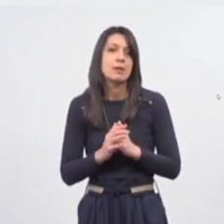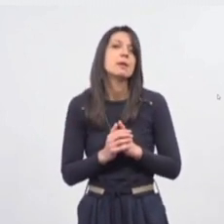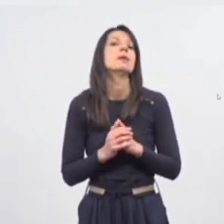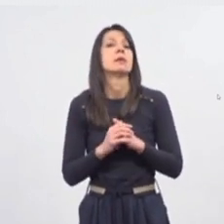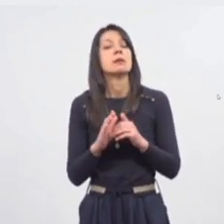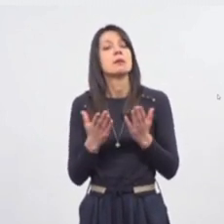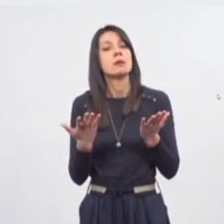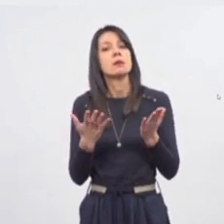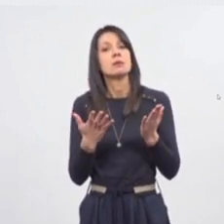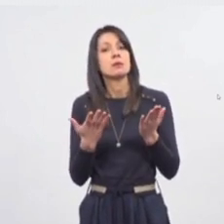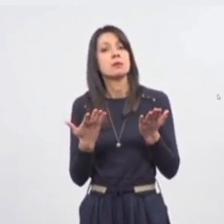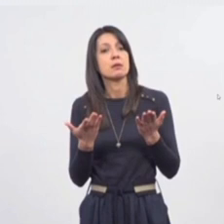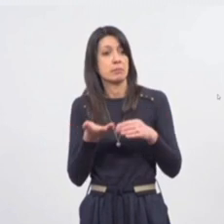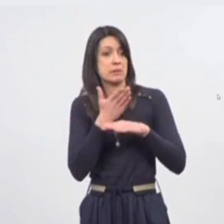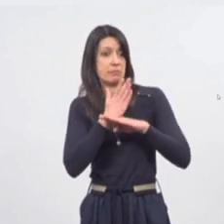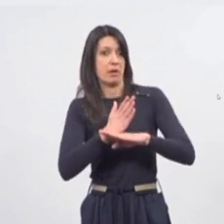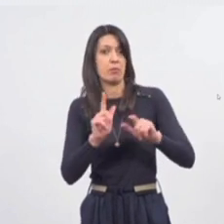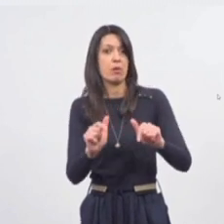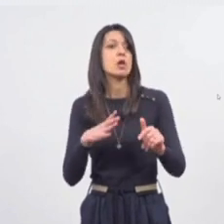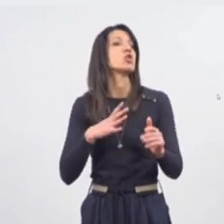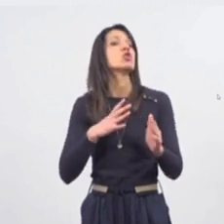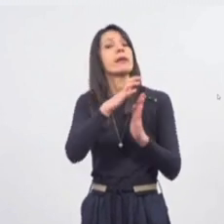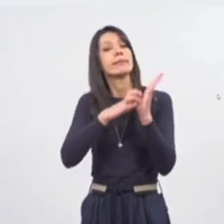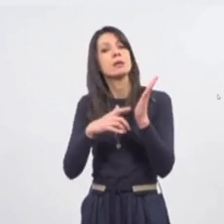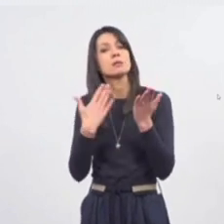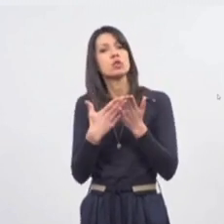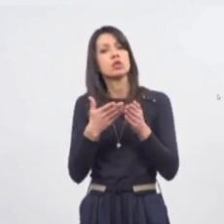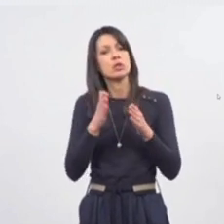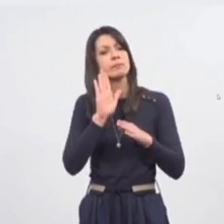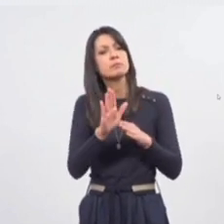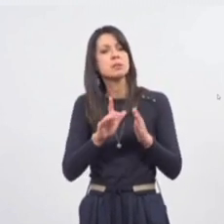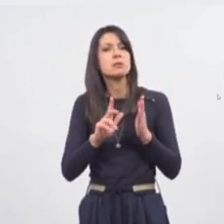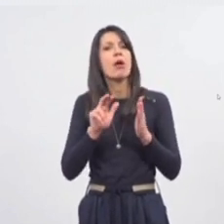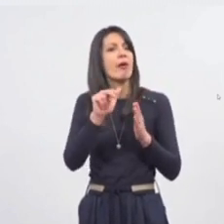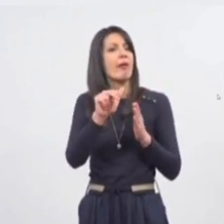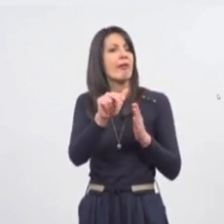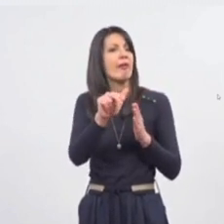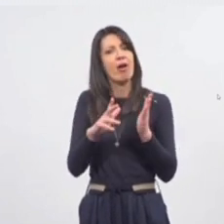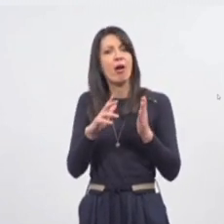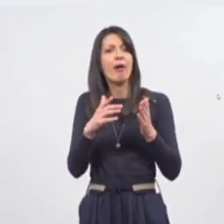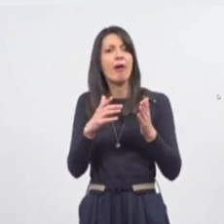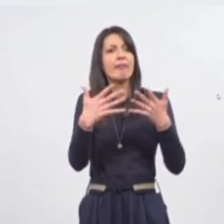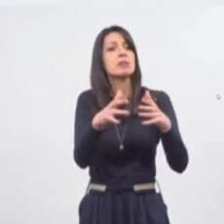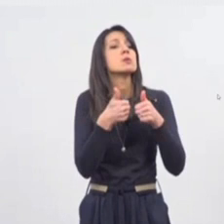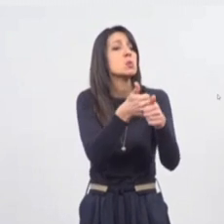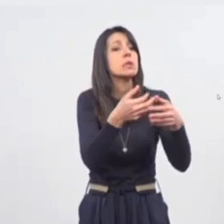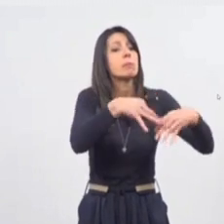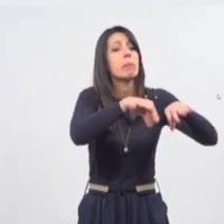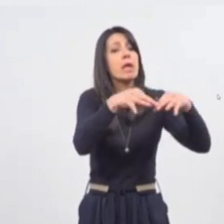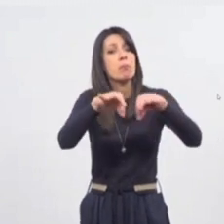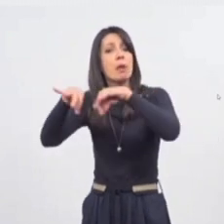sur l'établi. Certains sont d'ailleurs en des procédures de finalisation différentes selon les pays. Nous avons